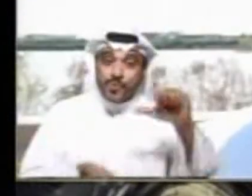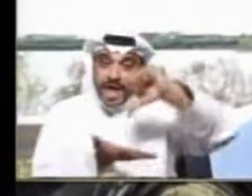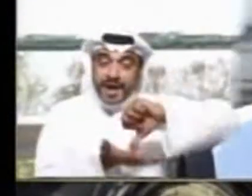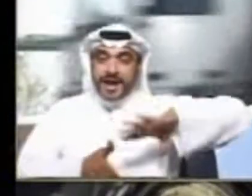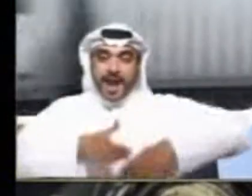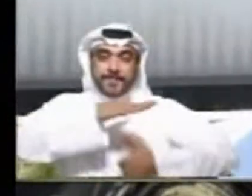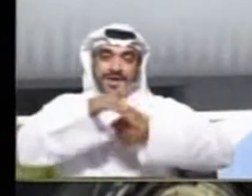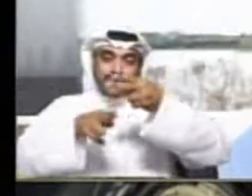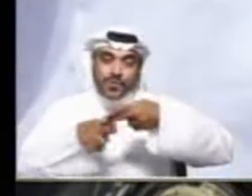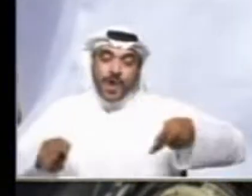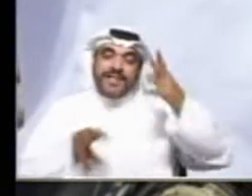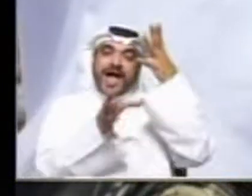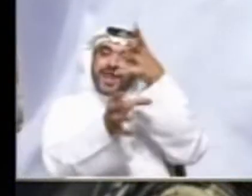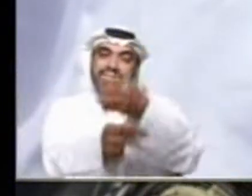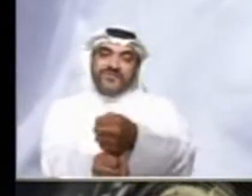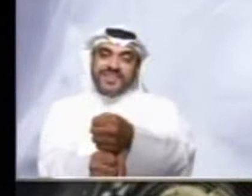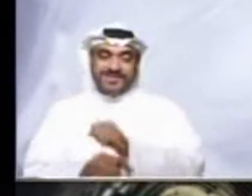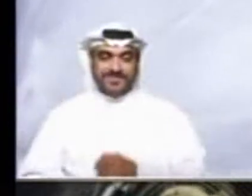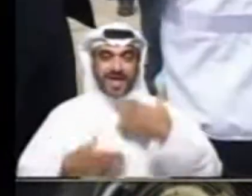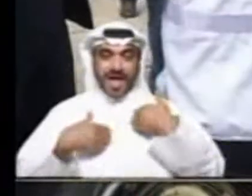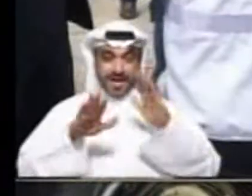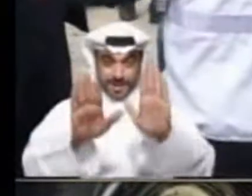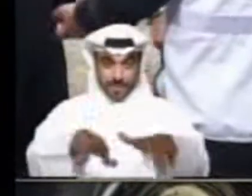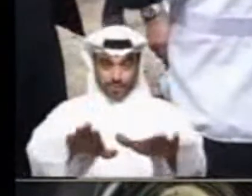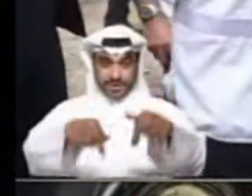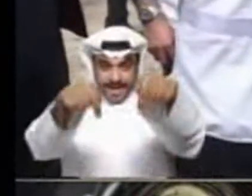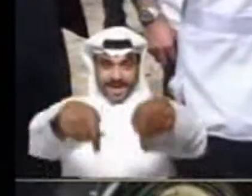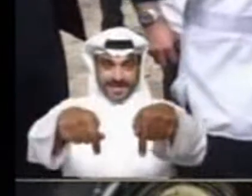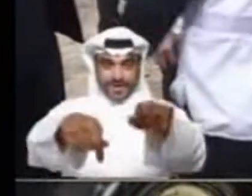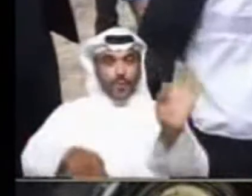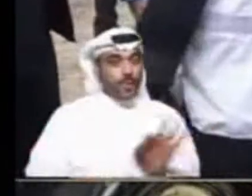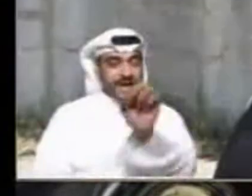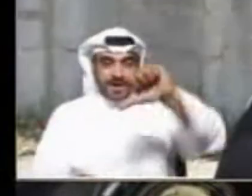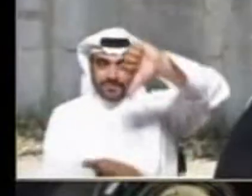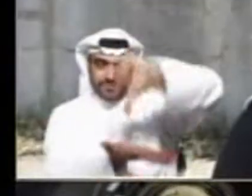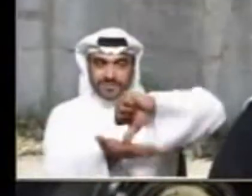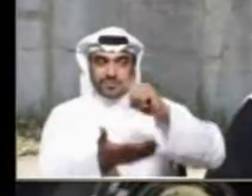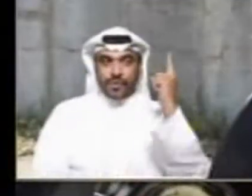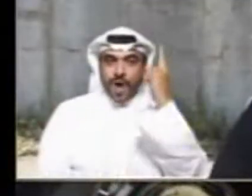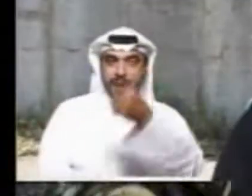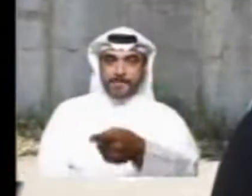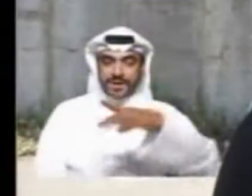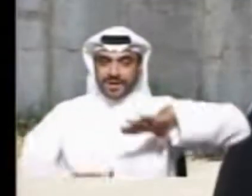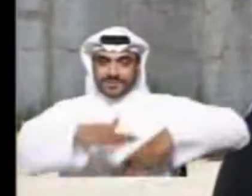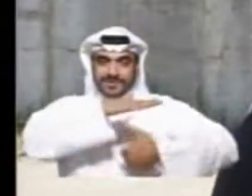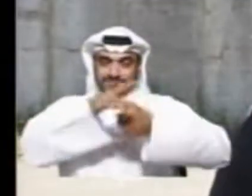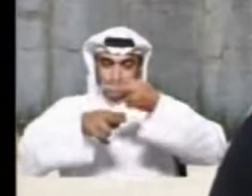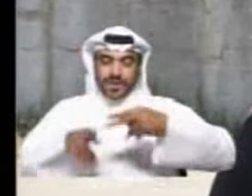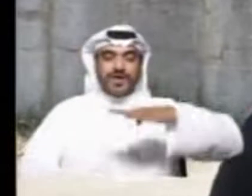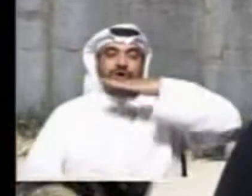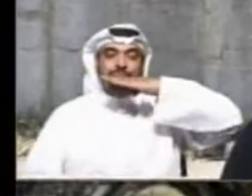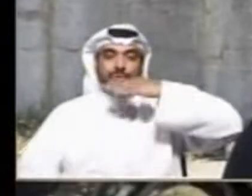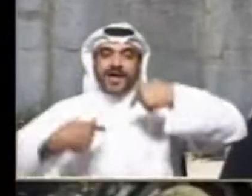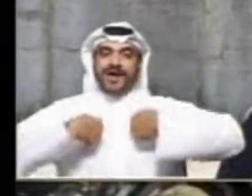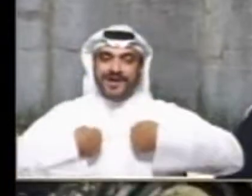صباح الأحمد حفظه الله ورعاه. احنا موجودين حاليا في إيران من توجيهات صاحب السمو أبونا أمير الإنسانية في